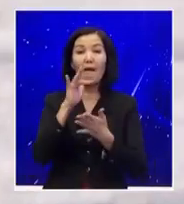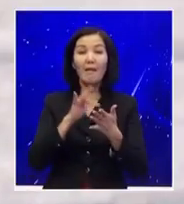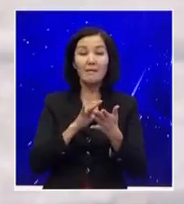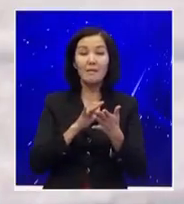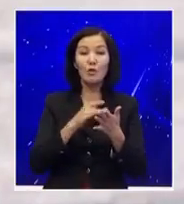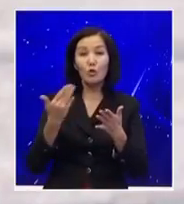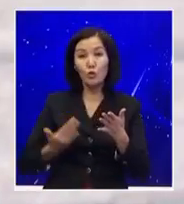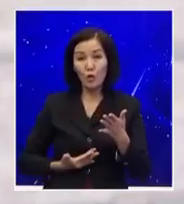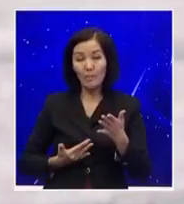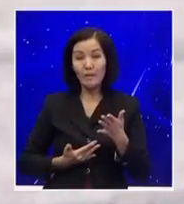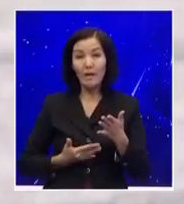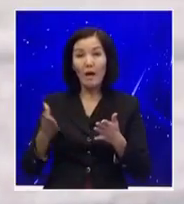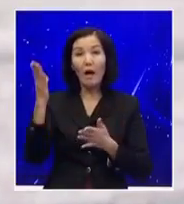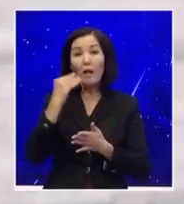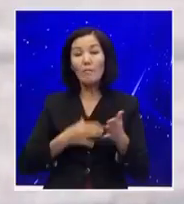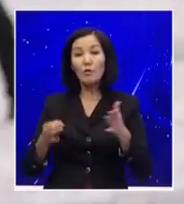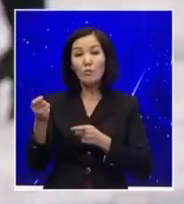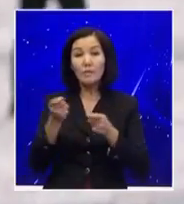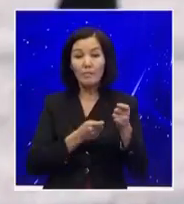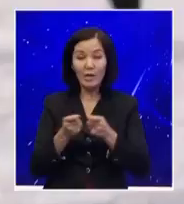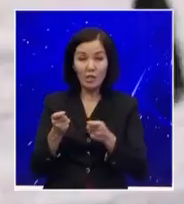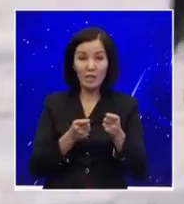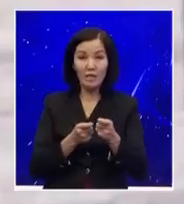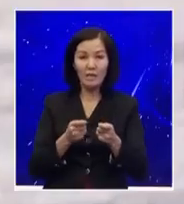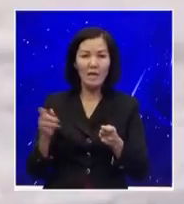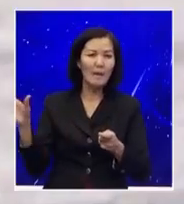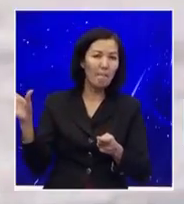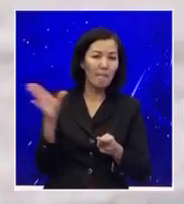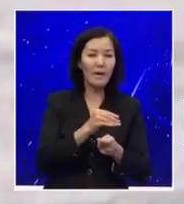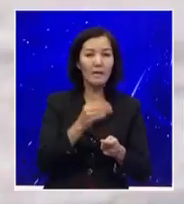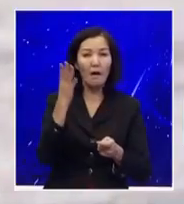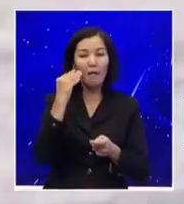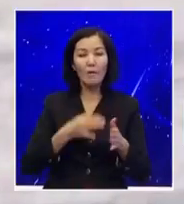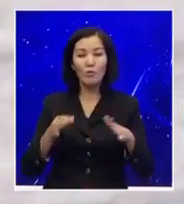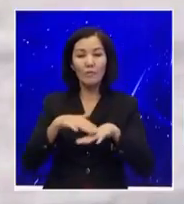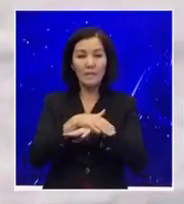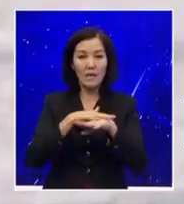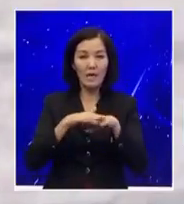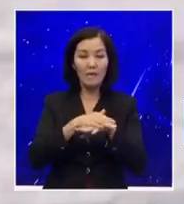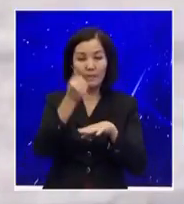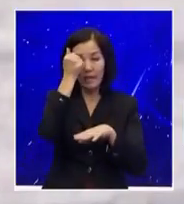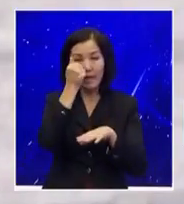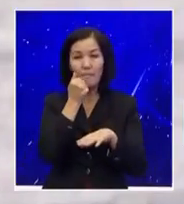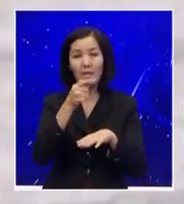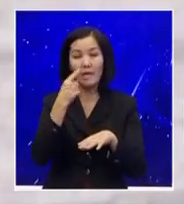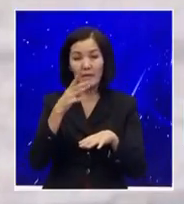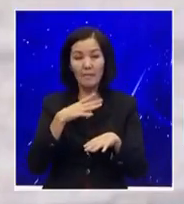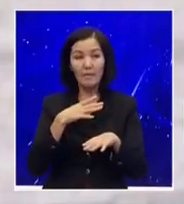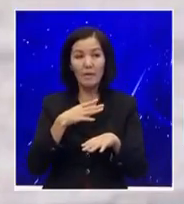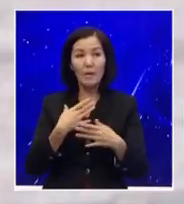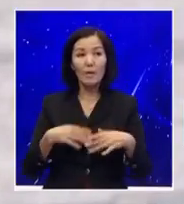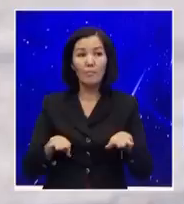атынан Алматы облысының басшылығына, жалпы Алматы облысының халқына разылығымды білдірін келеді.